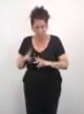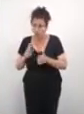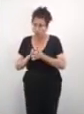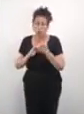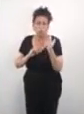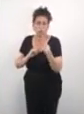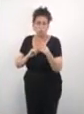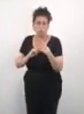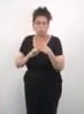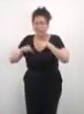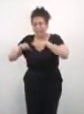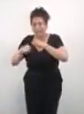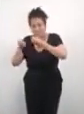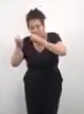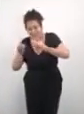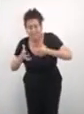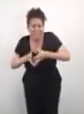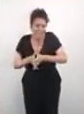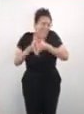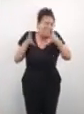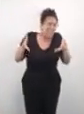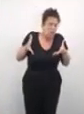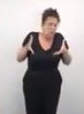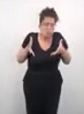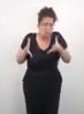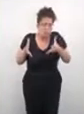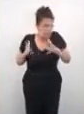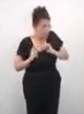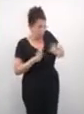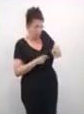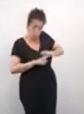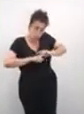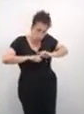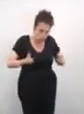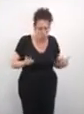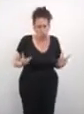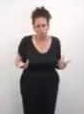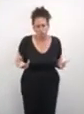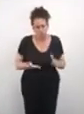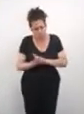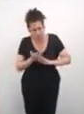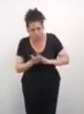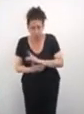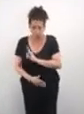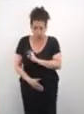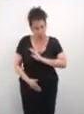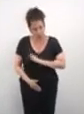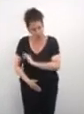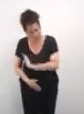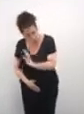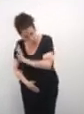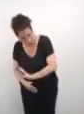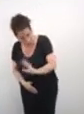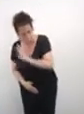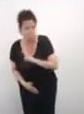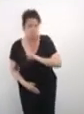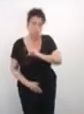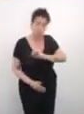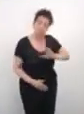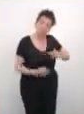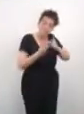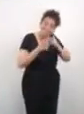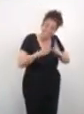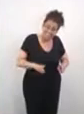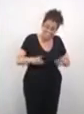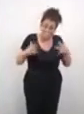grands événements. C'est faux. La signature de la convention partenariale police nationale, police municipale a été explicite et elle est